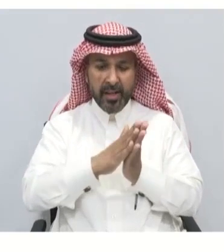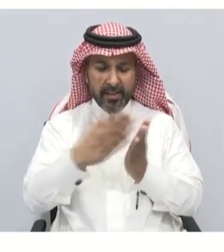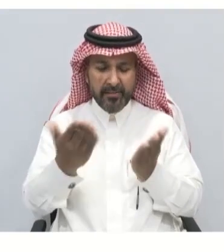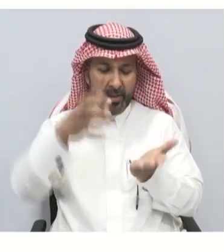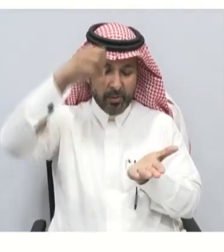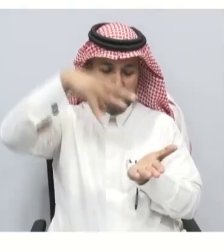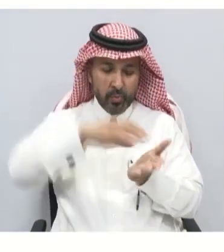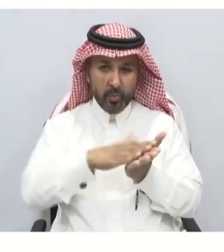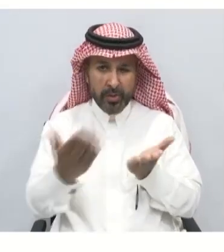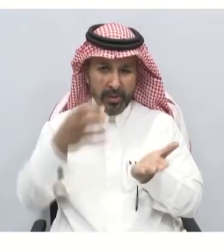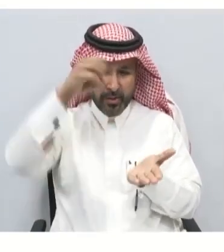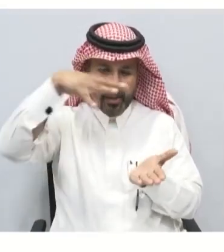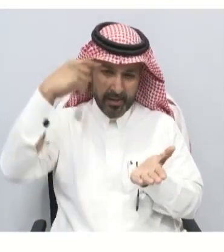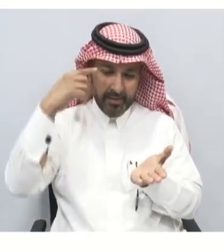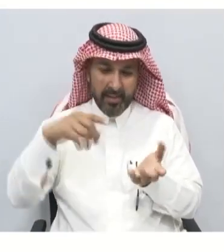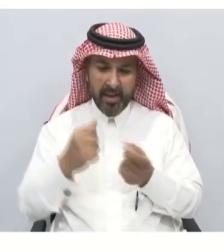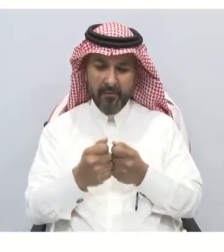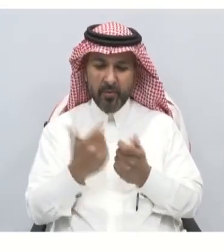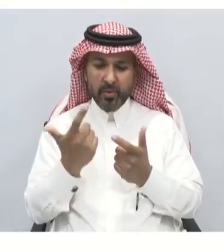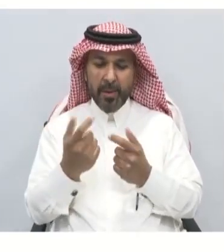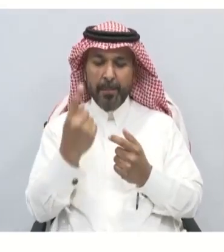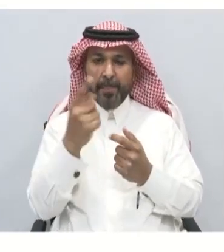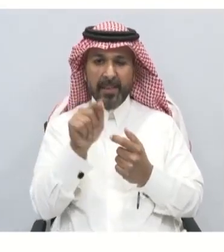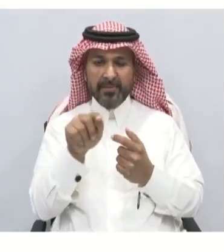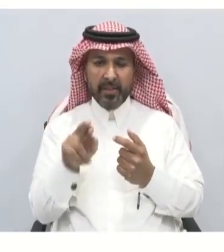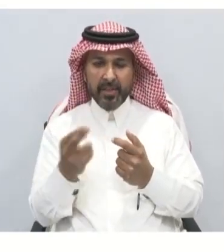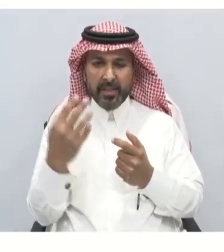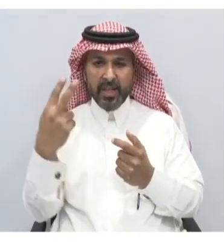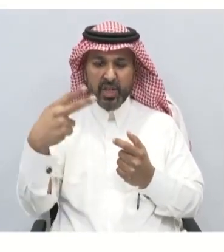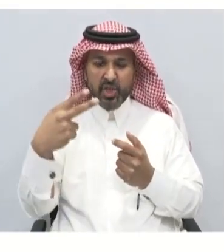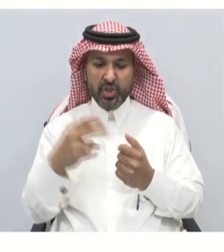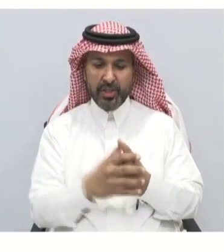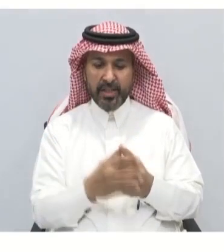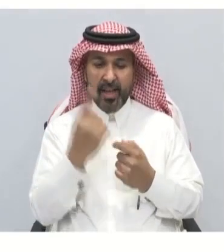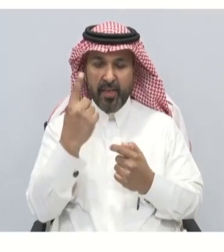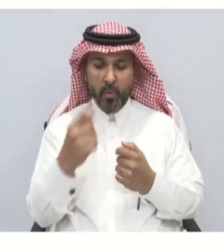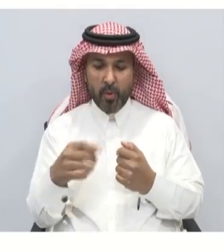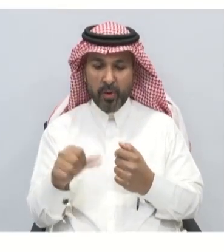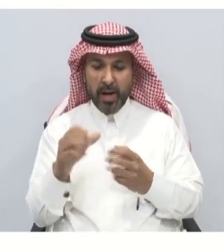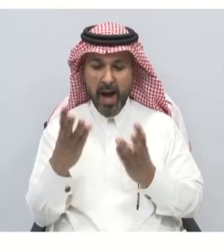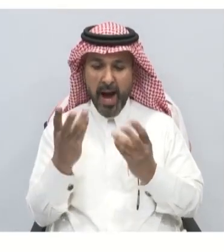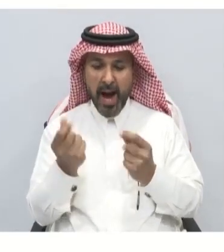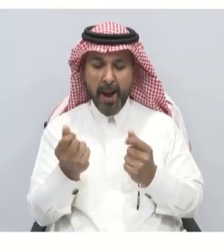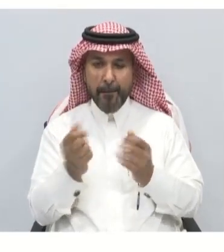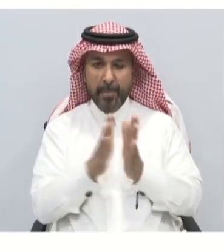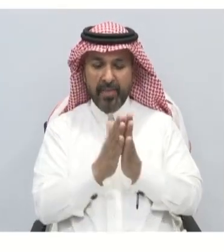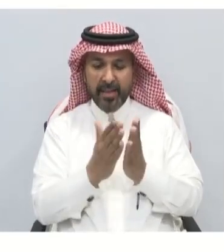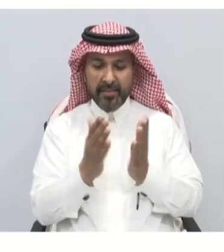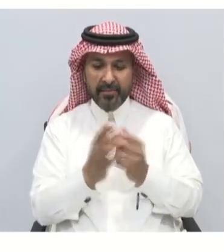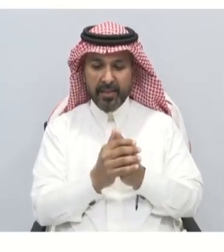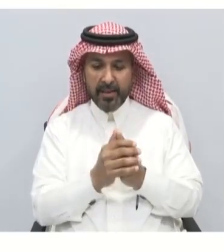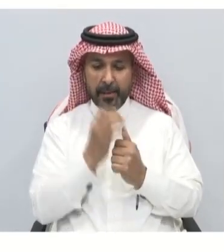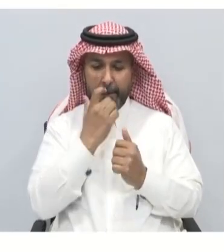28 من الريال يعني 28 هلله فاذا دفع سعد 19